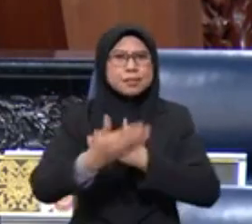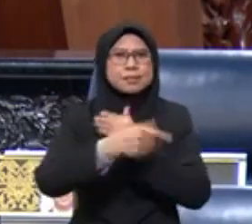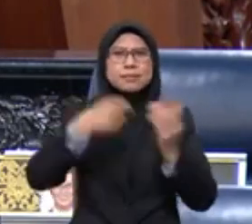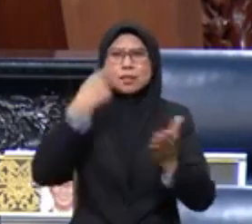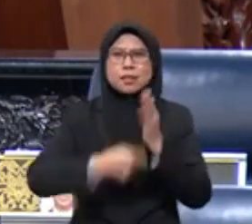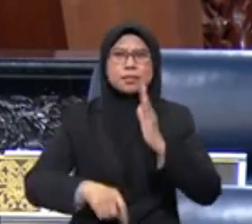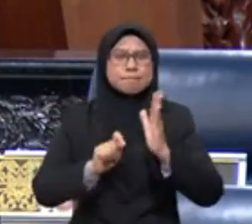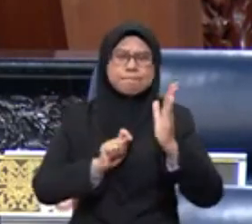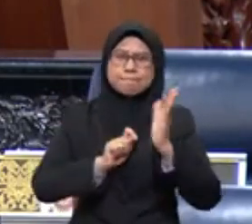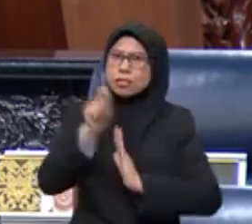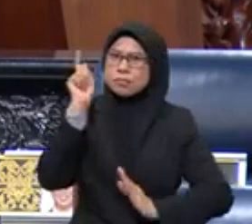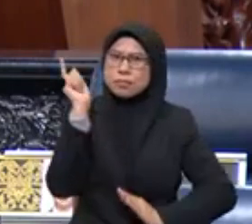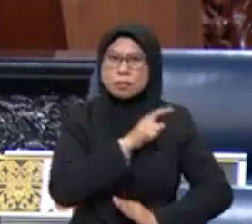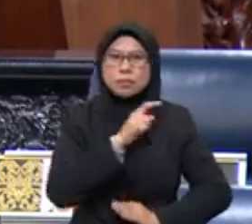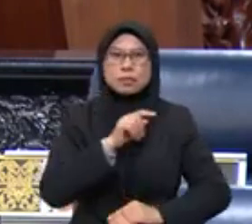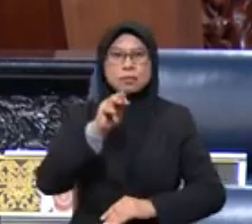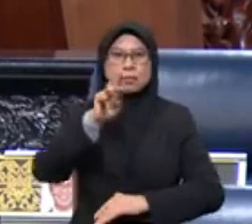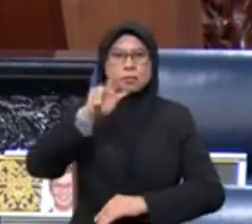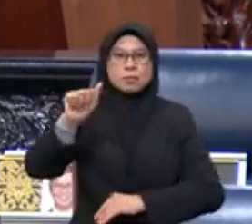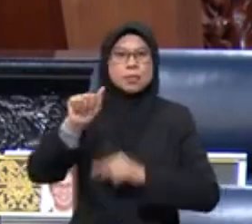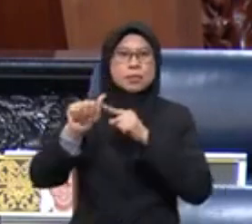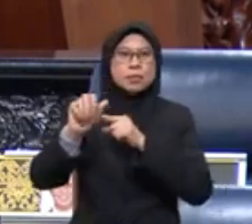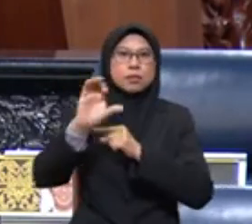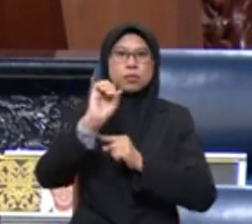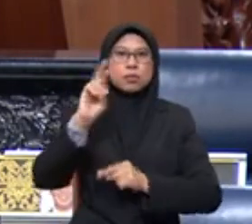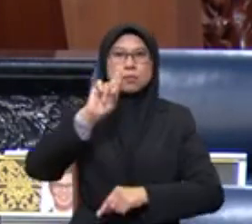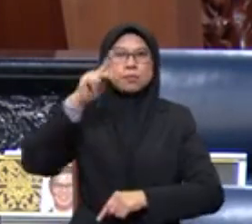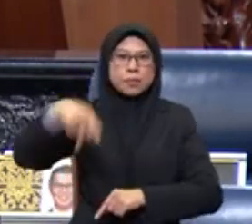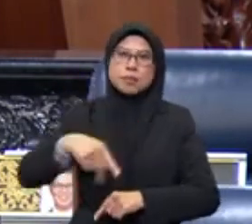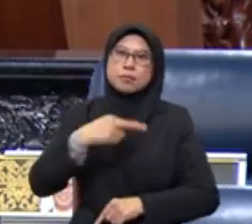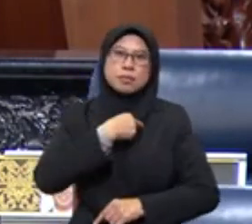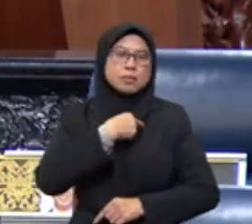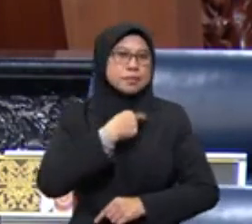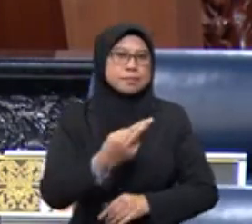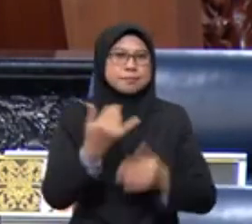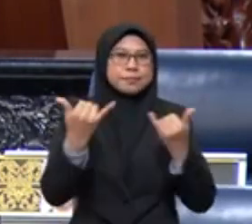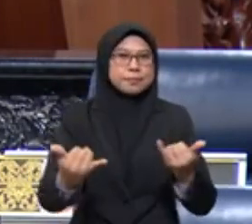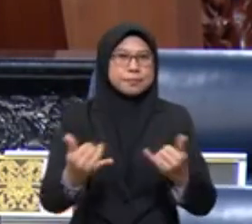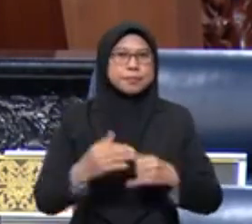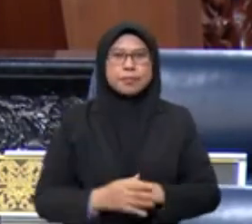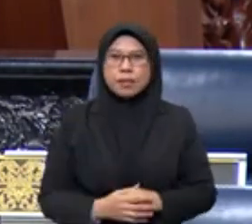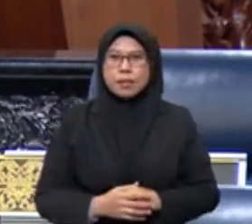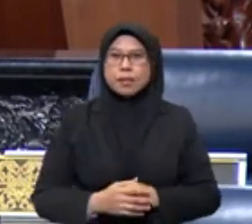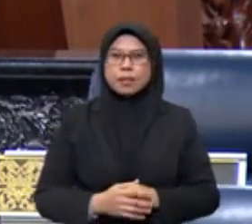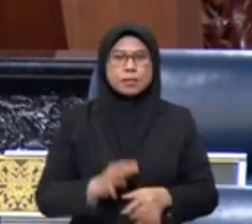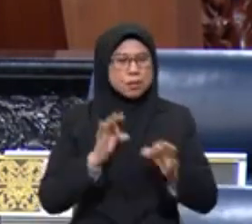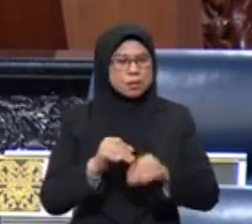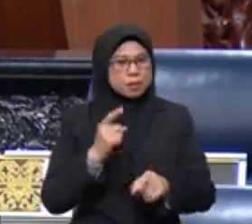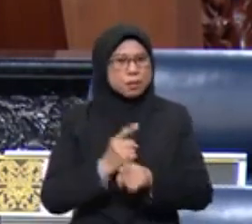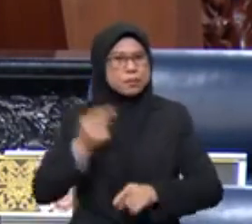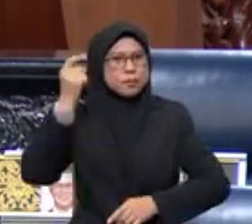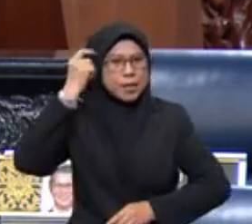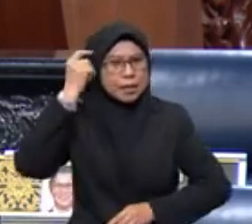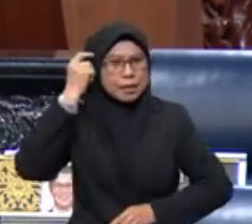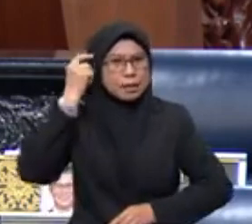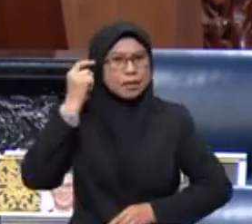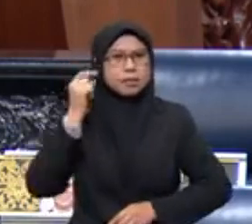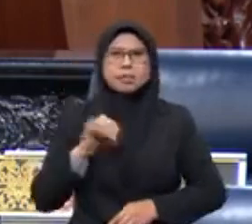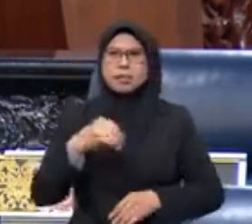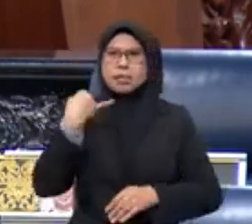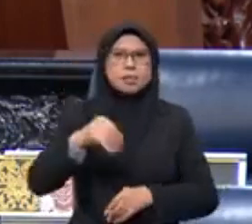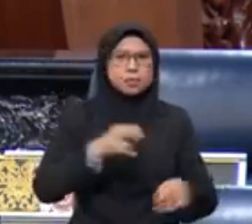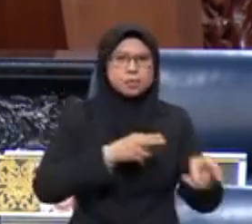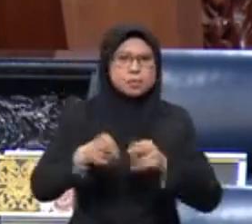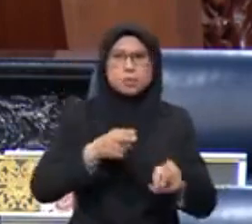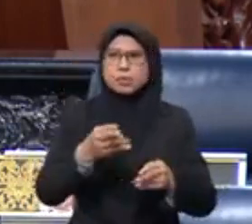yang melampau sehingga MARA Incorporated terpaksa menanggung kerugian. Sedangkan secara logik akalnya tidak ada mana-mana urus